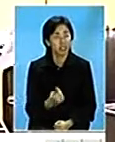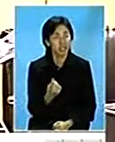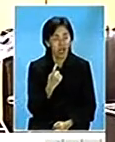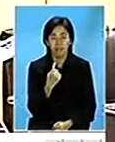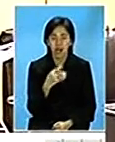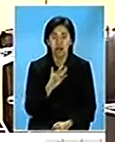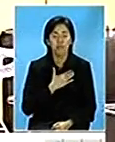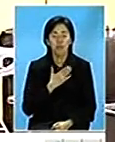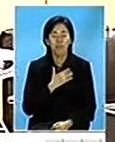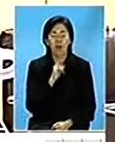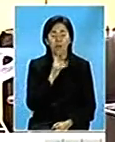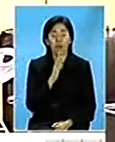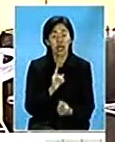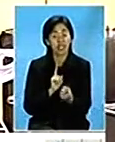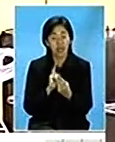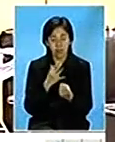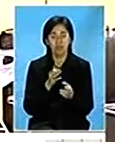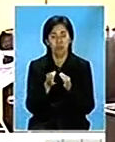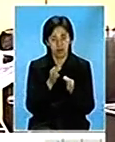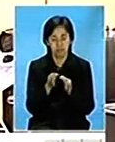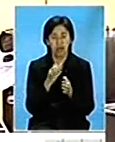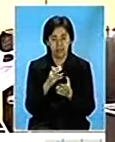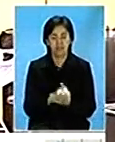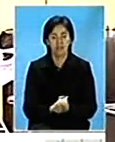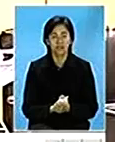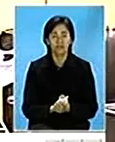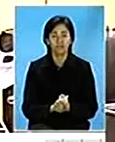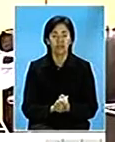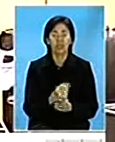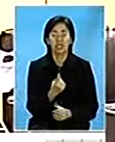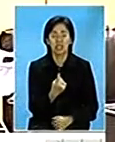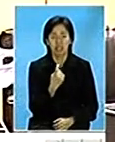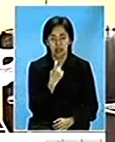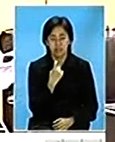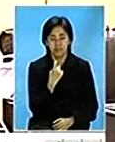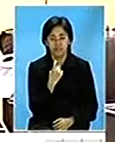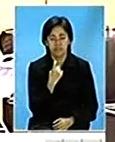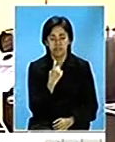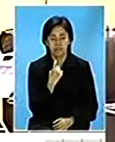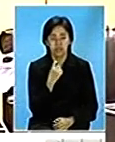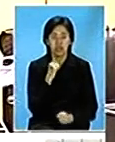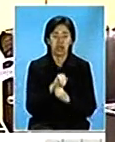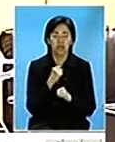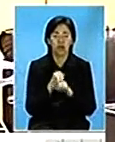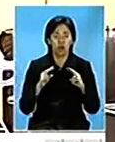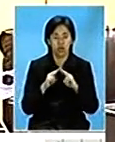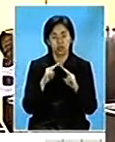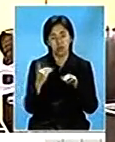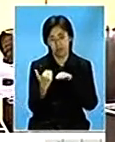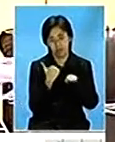งจะไม่กล่าวถึงนะครับอีกส่วนหนึ่งที่ท่านถามถึงในขอบข่ายของกระทรวงคมนาค